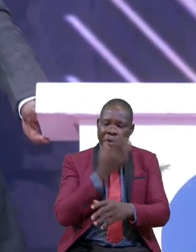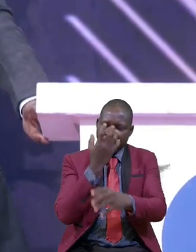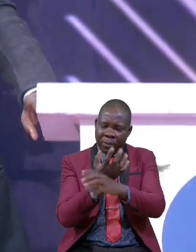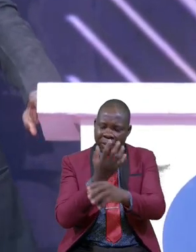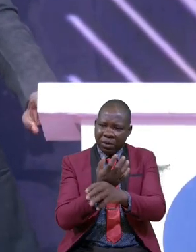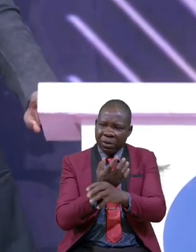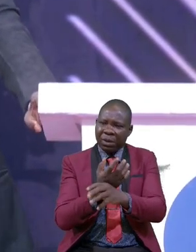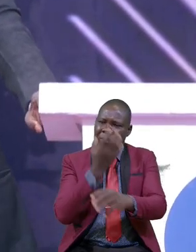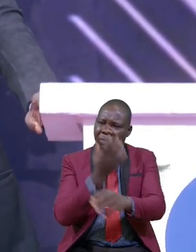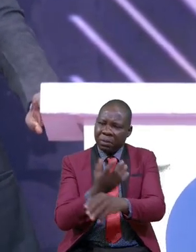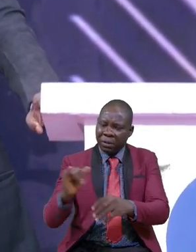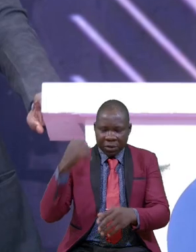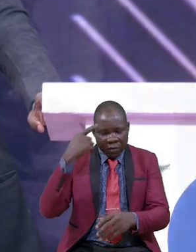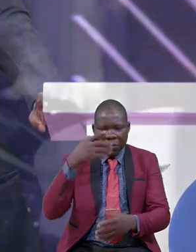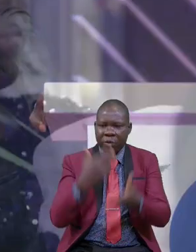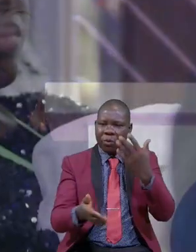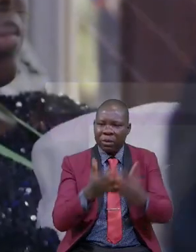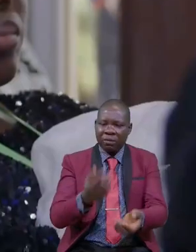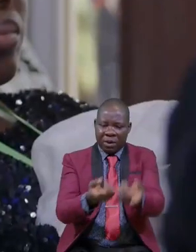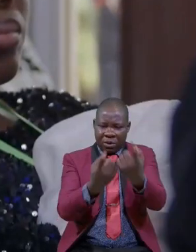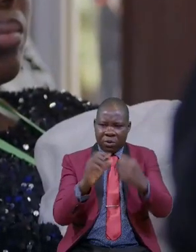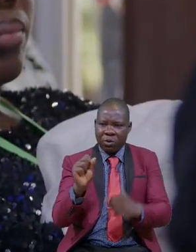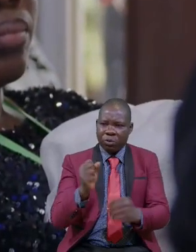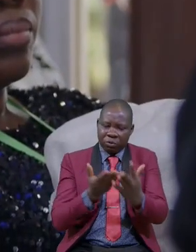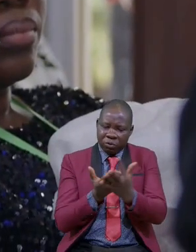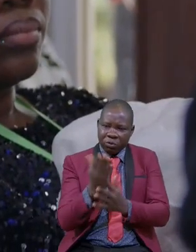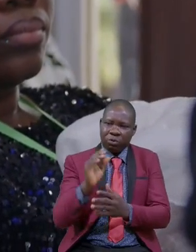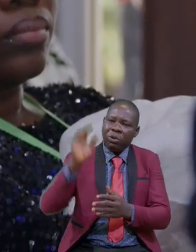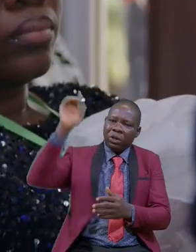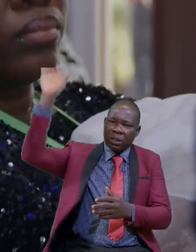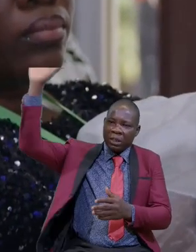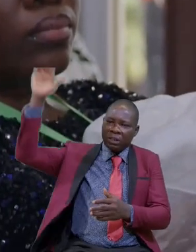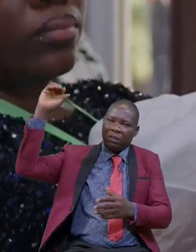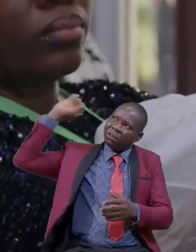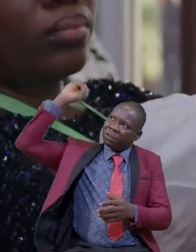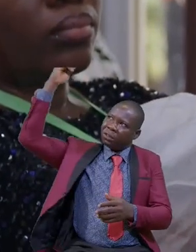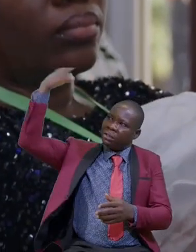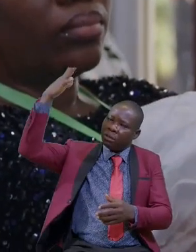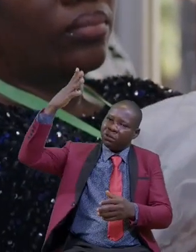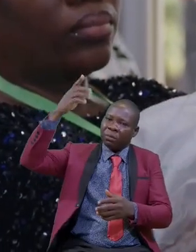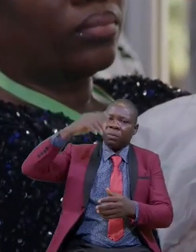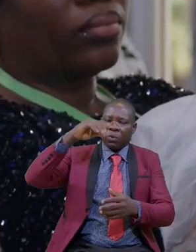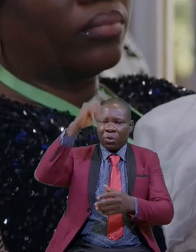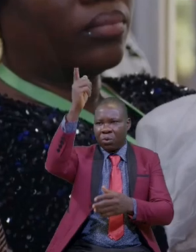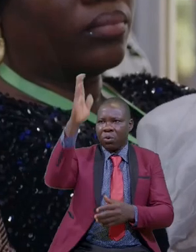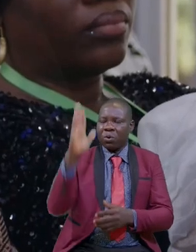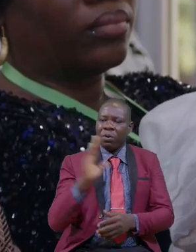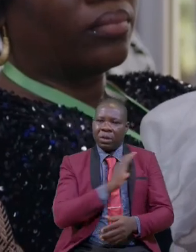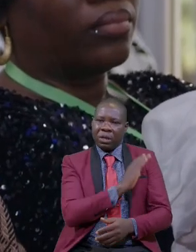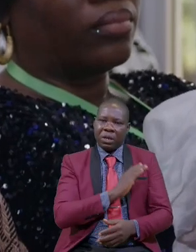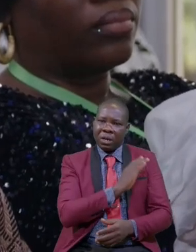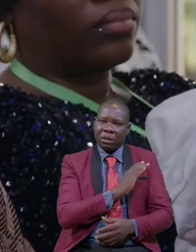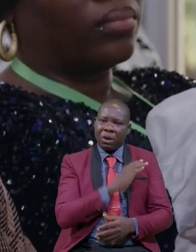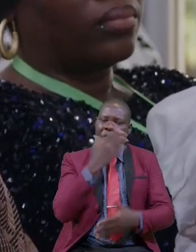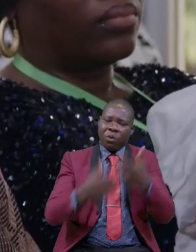pour tout ce qui vient par sa grâce, la piété, pour tout ce qui vient par sa grâce. Nous